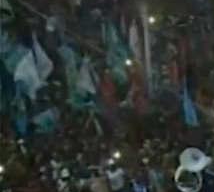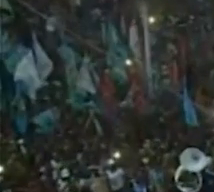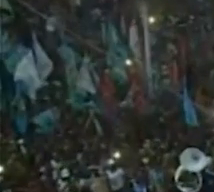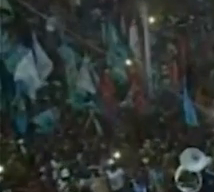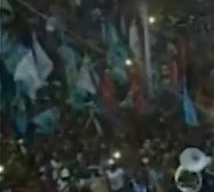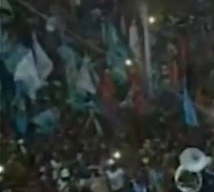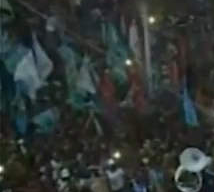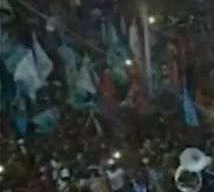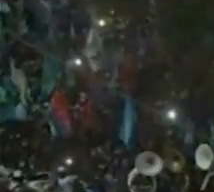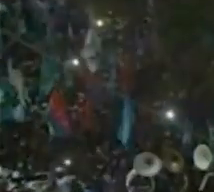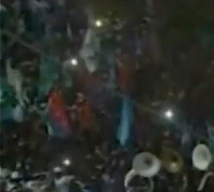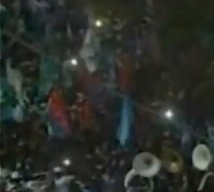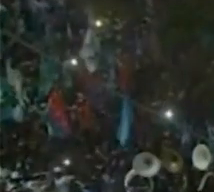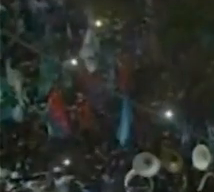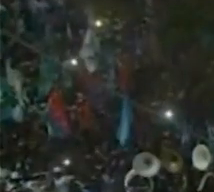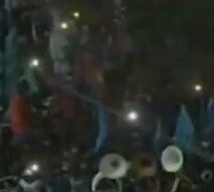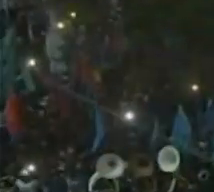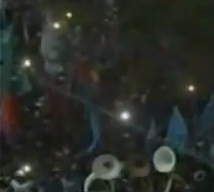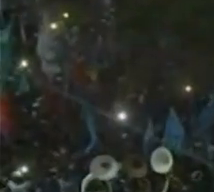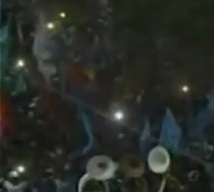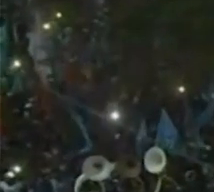l'Assemblée du